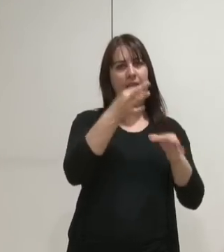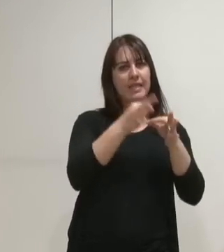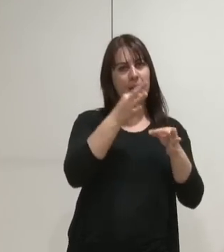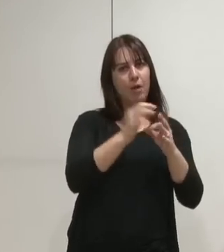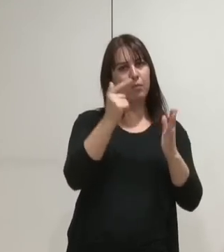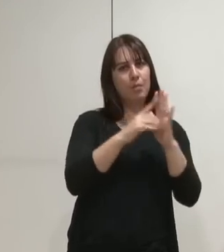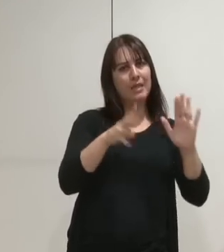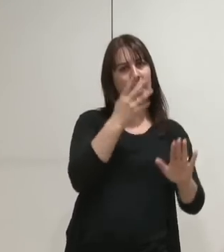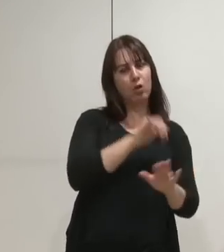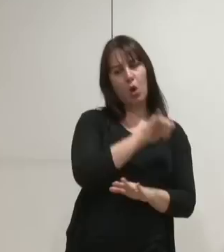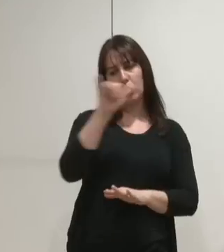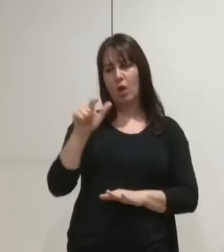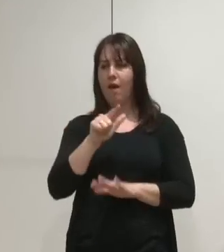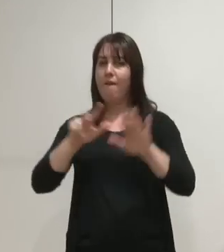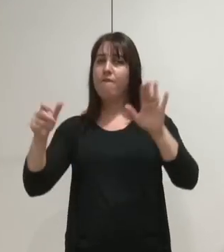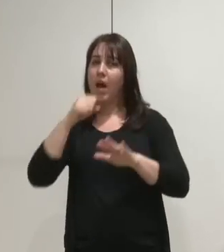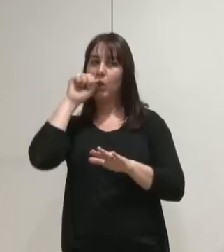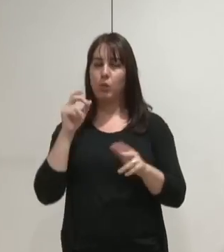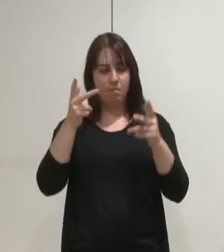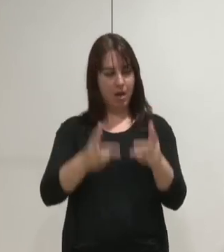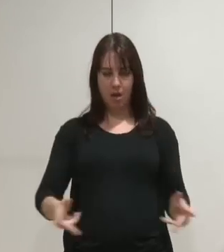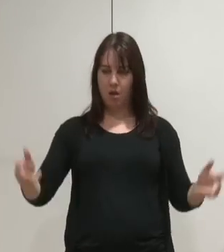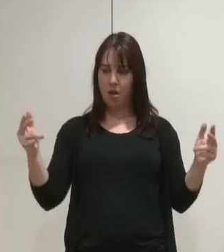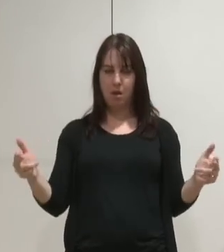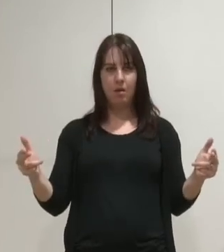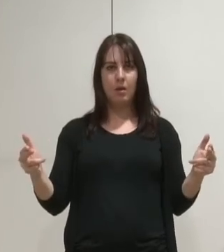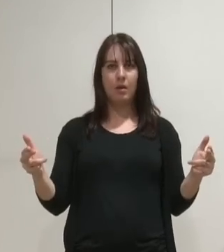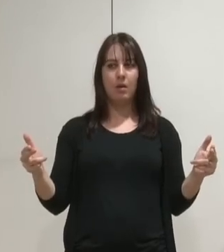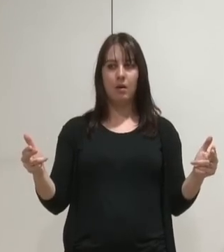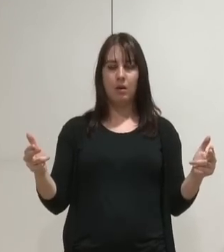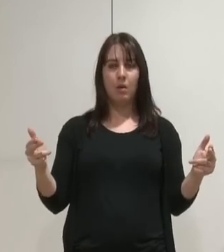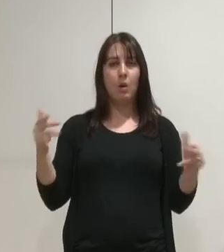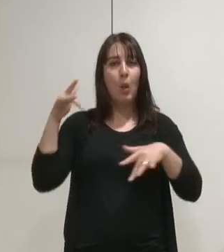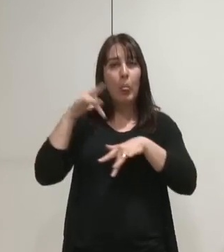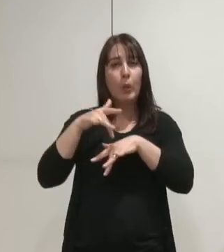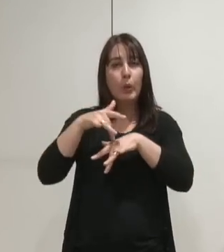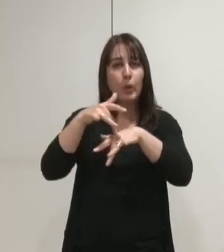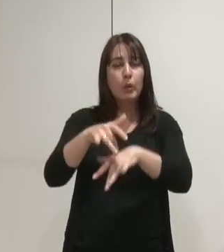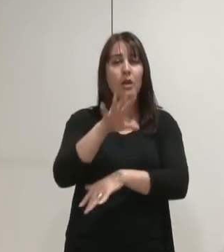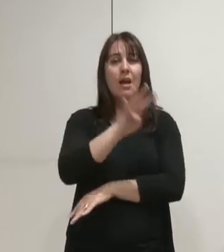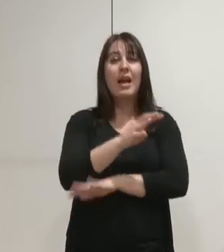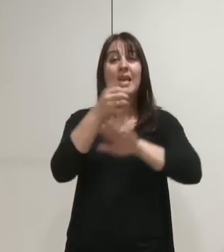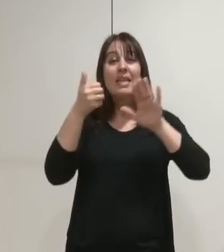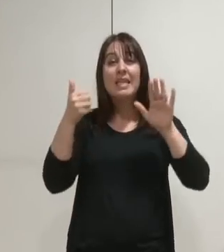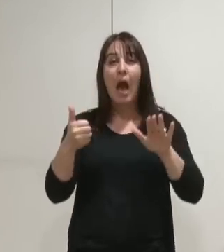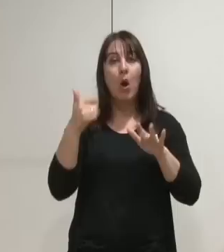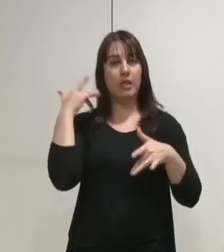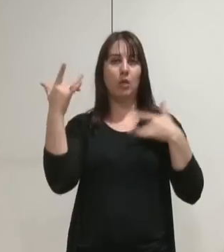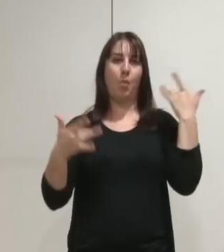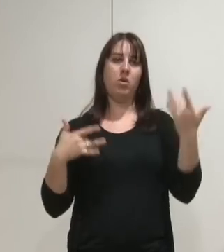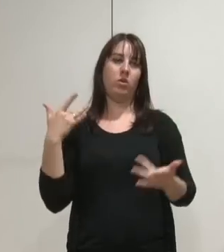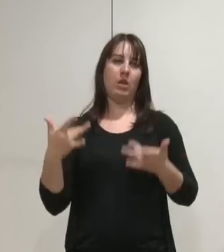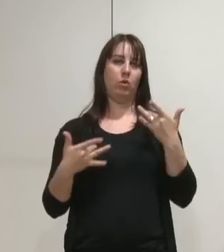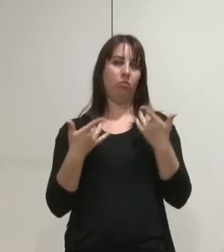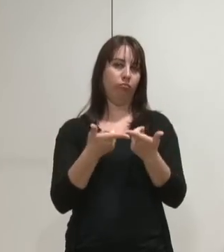2014 et le 28 mai il y aura eu 46 représentations donc on voit bien